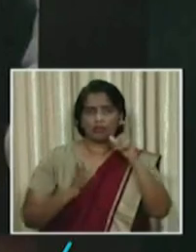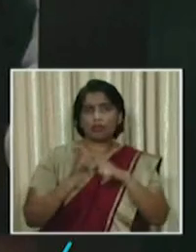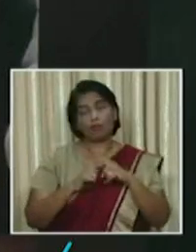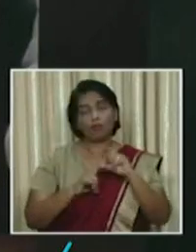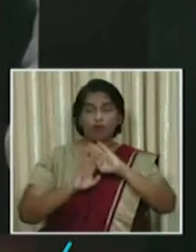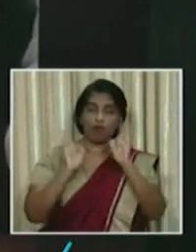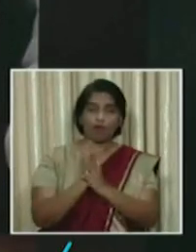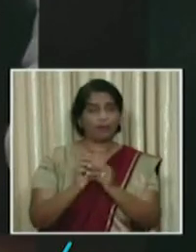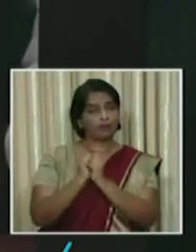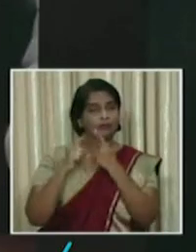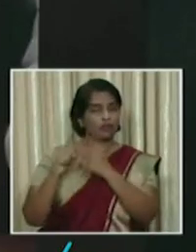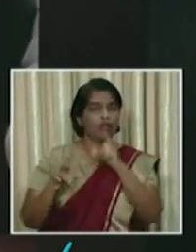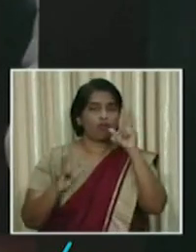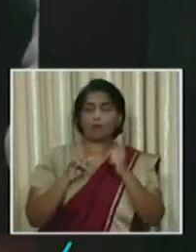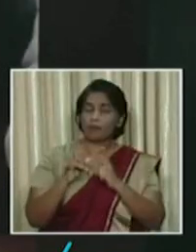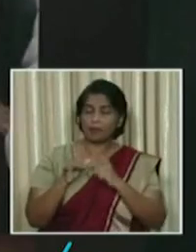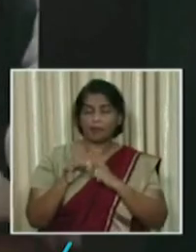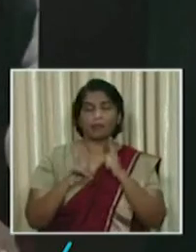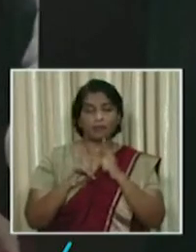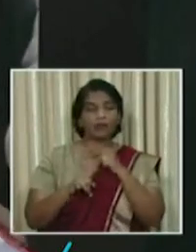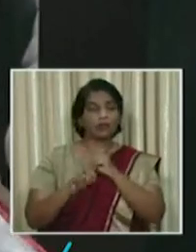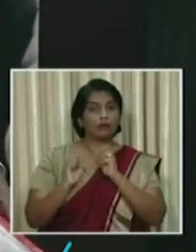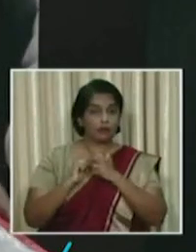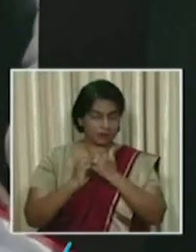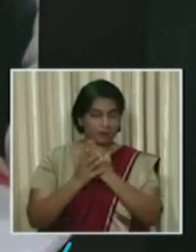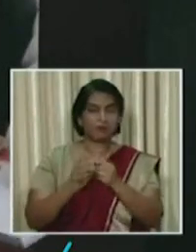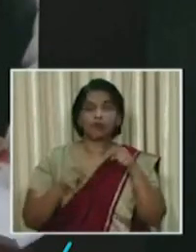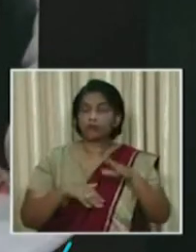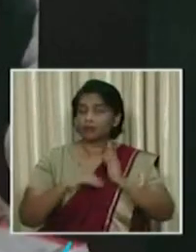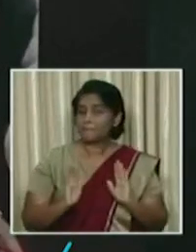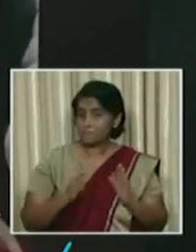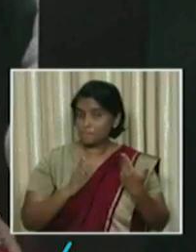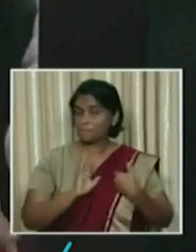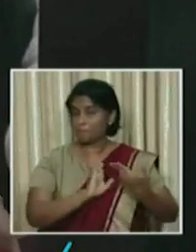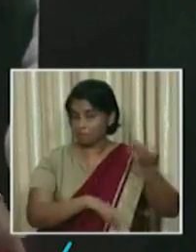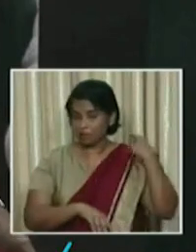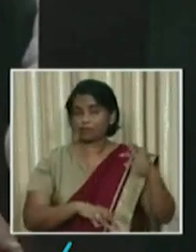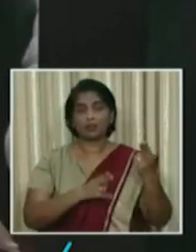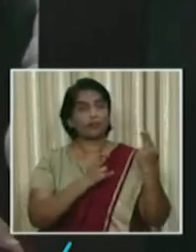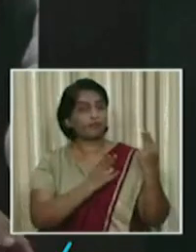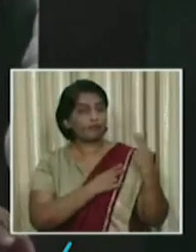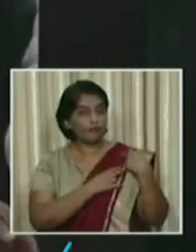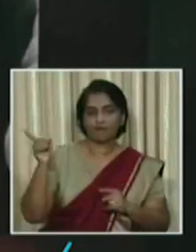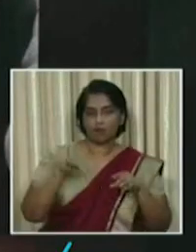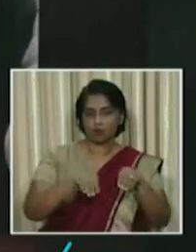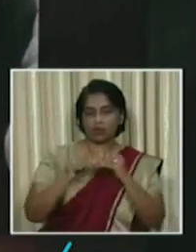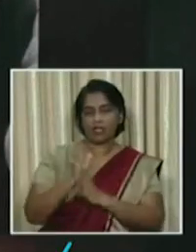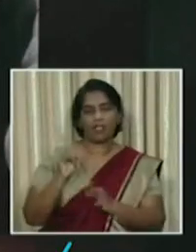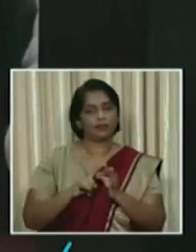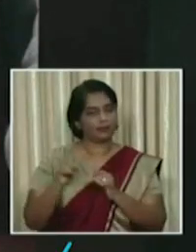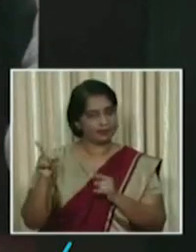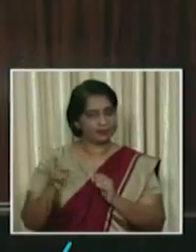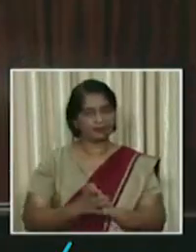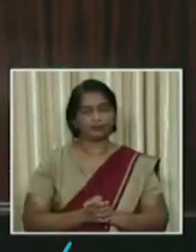දේවල් කරනවලු. කෝප් එකෙන් ඔක්කොම ප්‍රශ්න විසඳනවලු. මේ ප්‍රශ්නය ක්‍රියාත්මක වෙන කාලේ ඒ වගක වියුත්තක් කෝප් එකේ ඉන්නවා. කරු